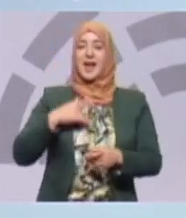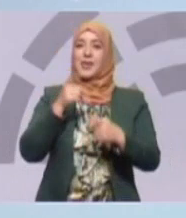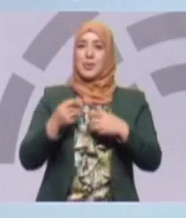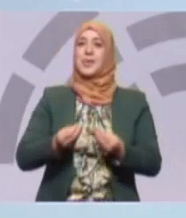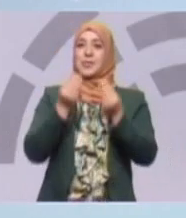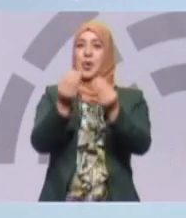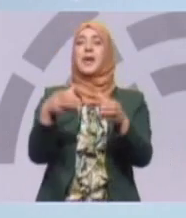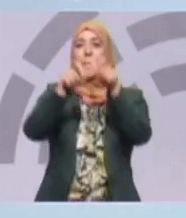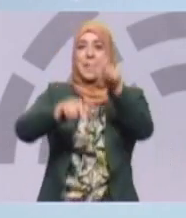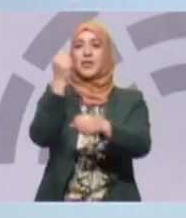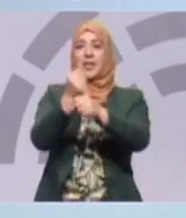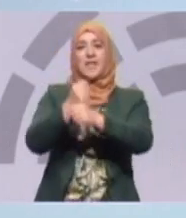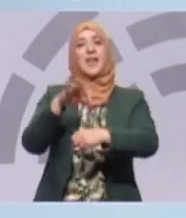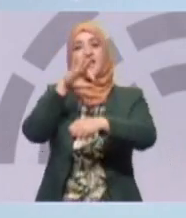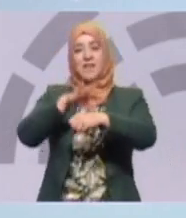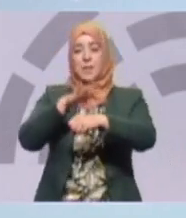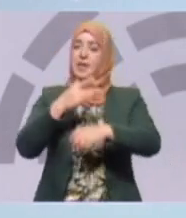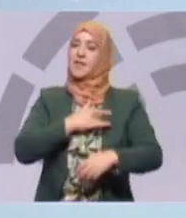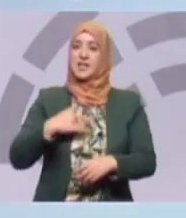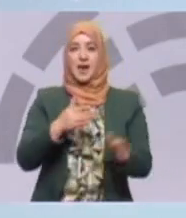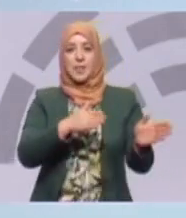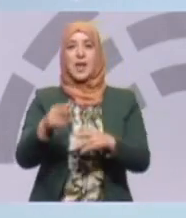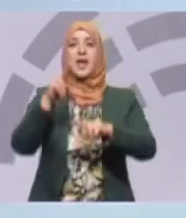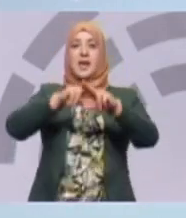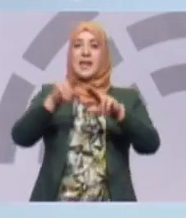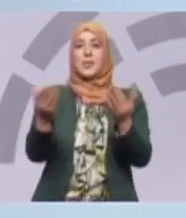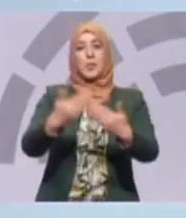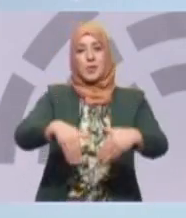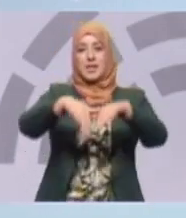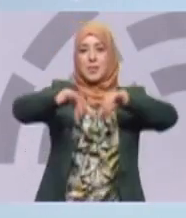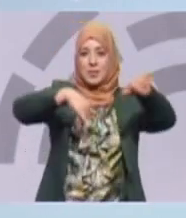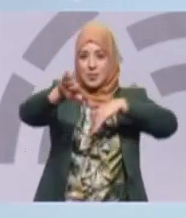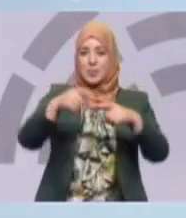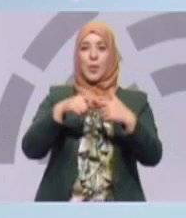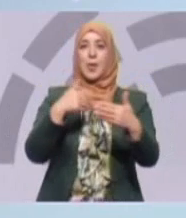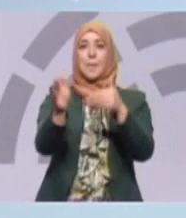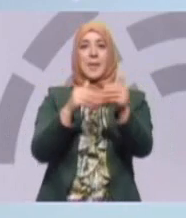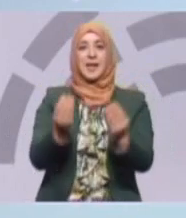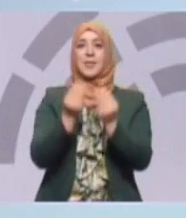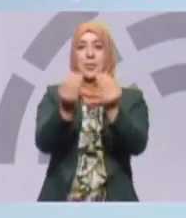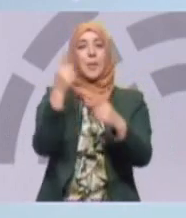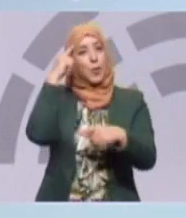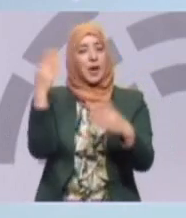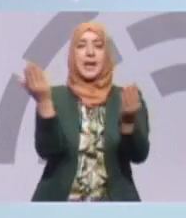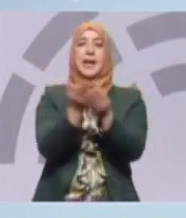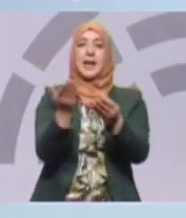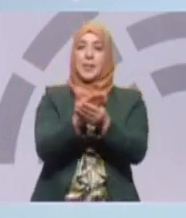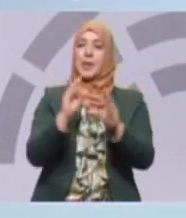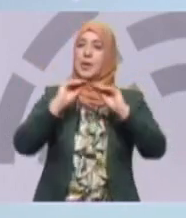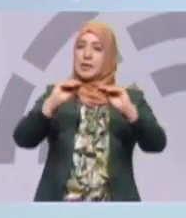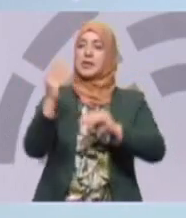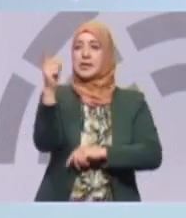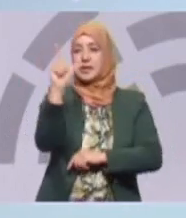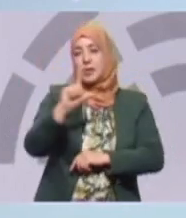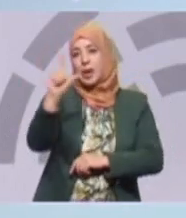مع هذا ماني حقوق اعوان الصحه تحسين البنيه التحتيه وتوفير التجهيزات المؤسسات التربويه مع مراجعه البرامج